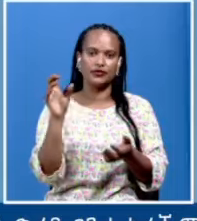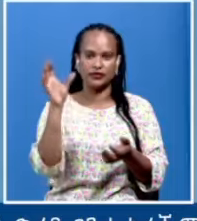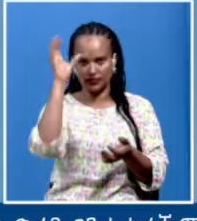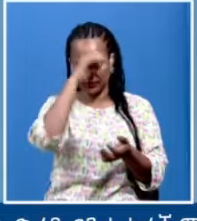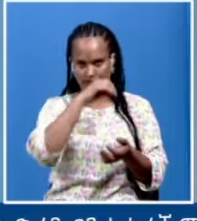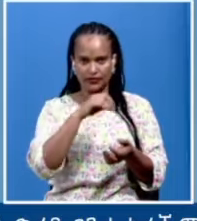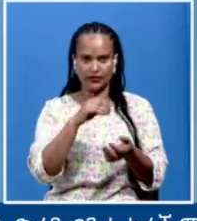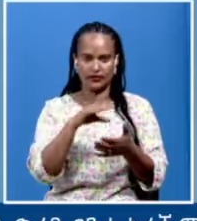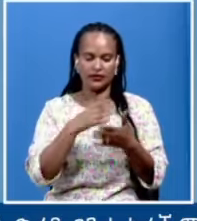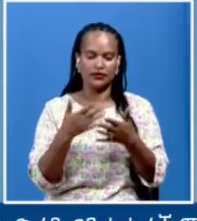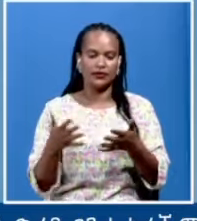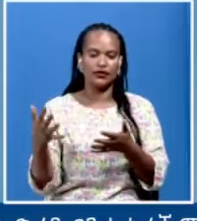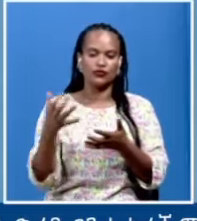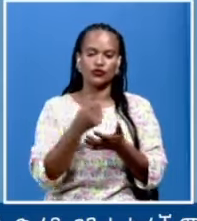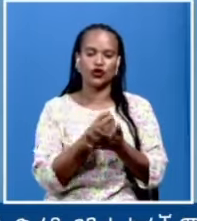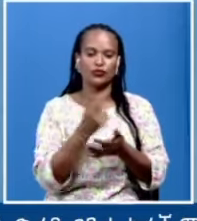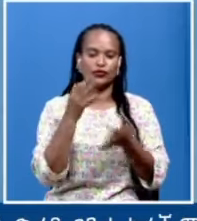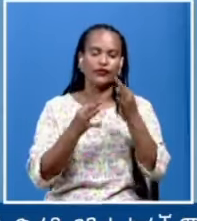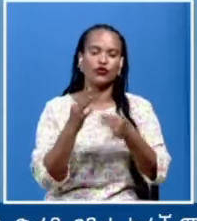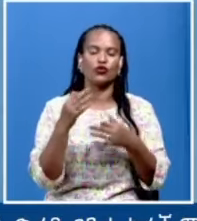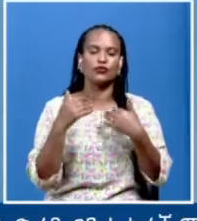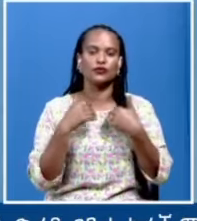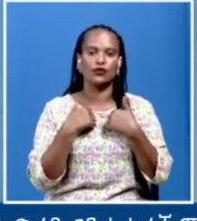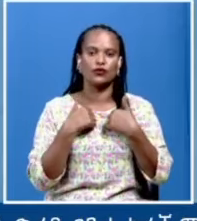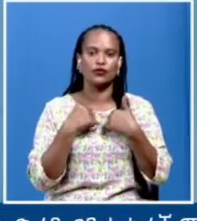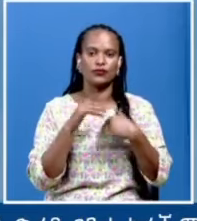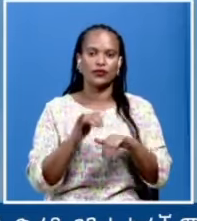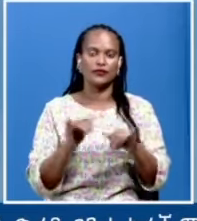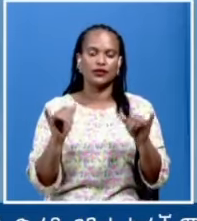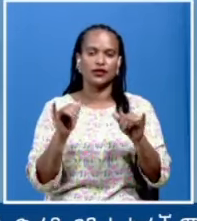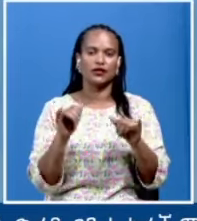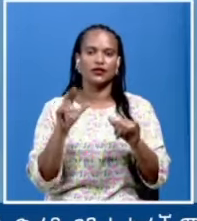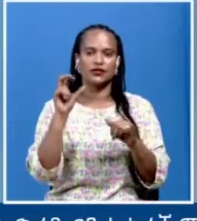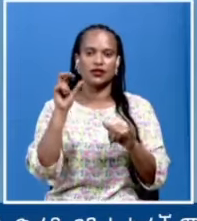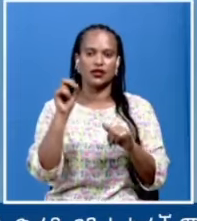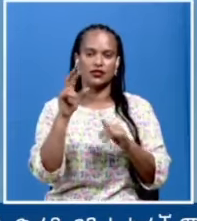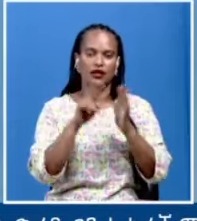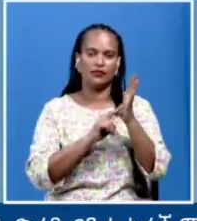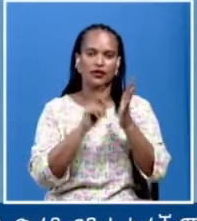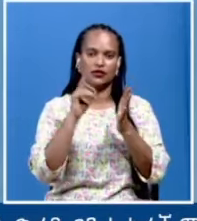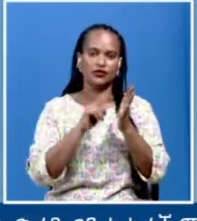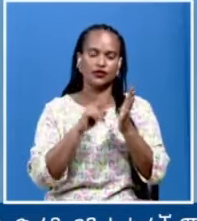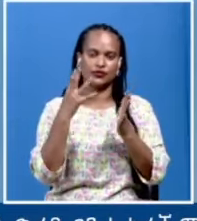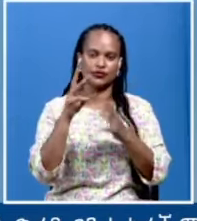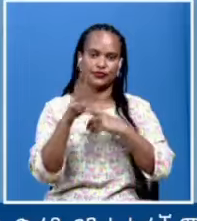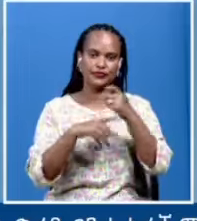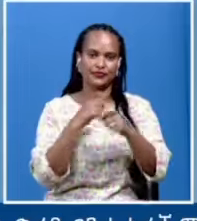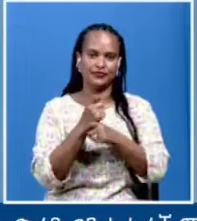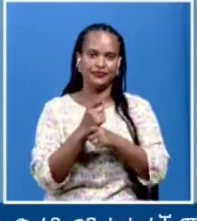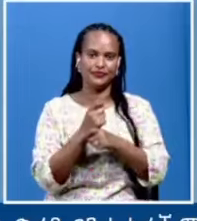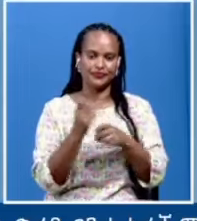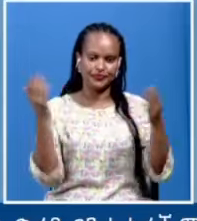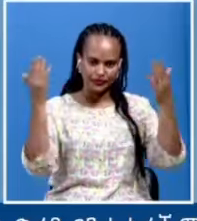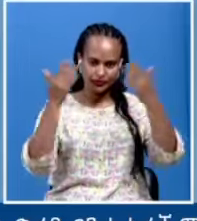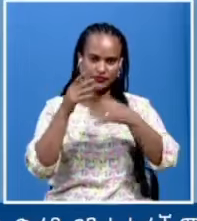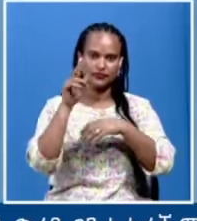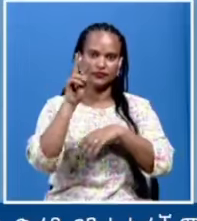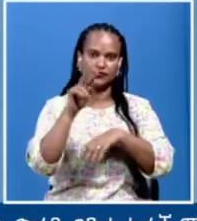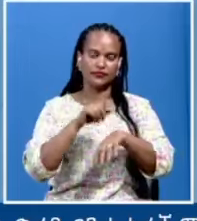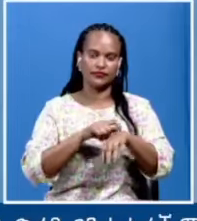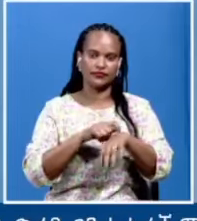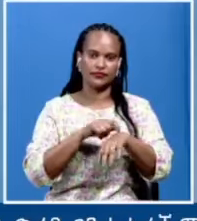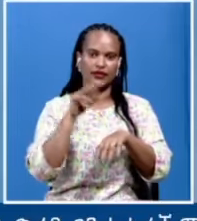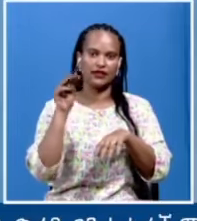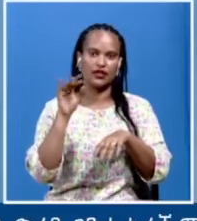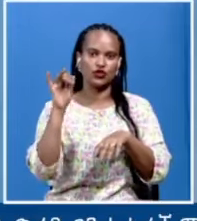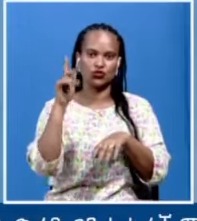ንብረት ብምኽታሮም ይነ ዚ ተፈሪድዎም ዘሎም ብተመሳሳሊ 30 ሓምለ 2016 ዓ.ም ምሸት ሰዓት 2 ኣብ